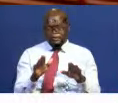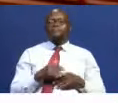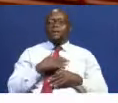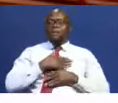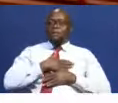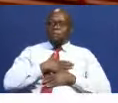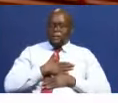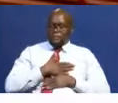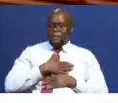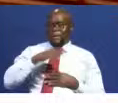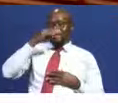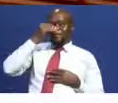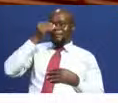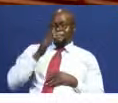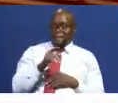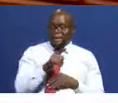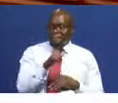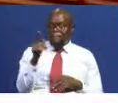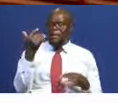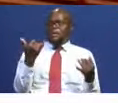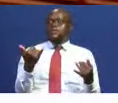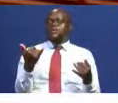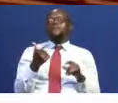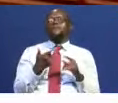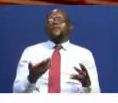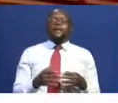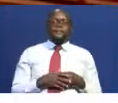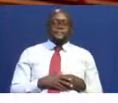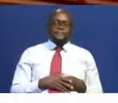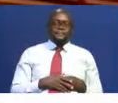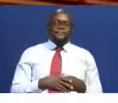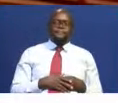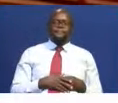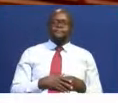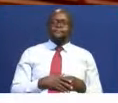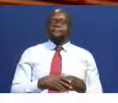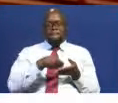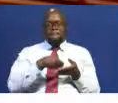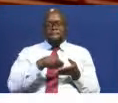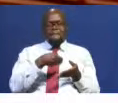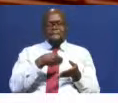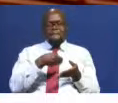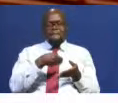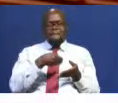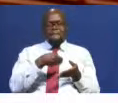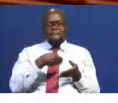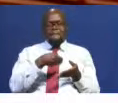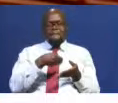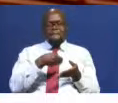Mheshimiwa Speaker, hawa vijana wametoka si kwa sababu ya finance